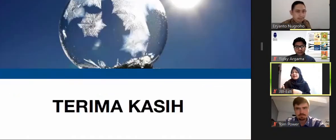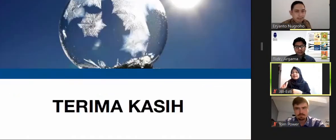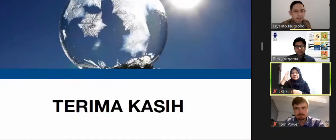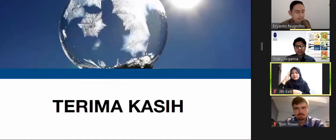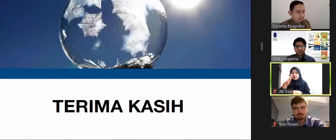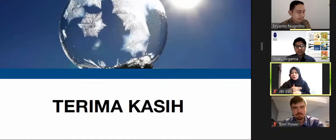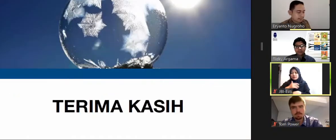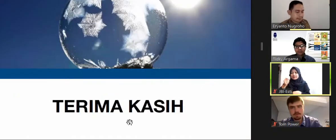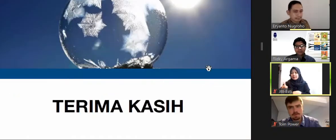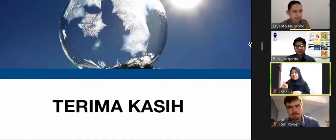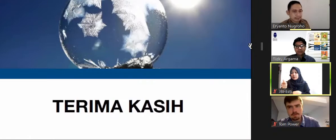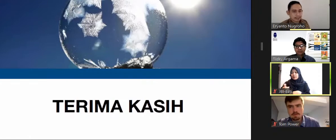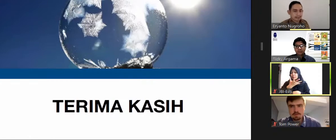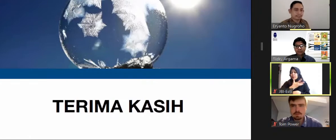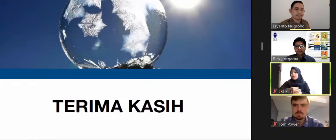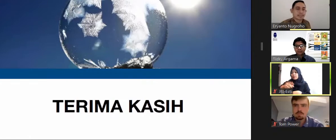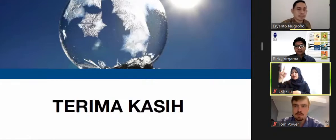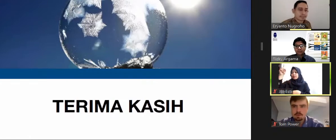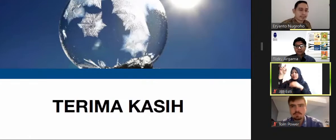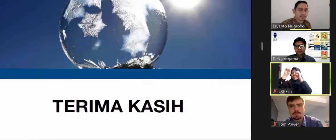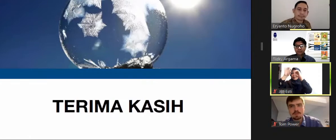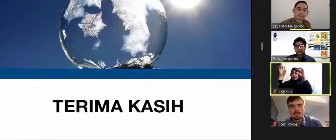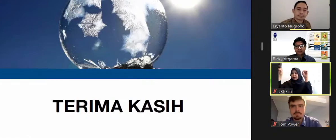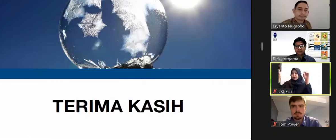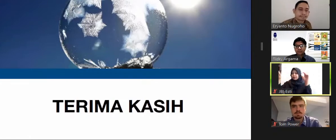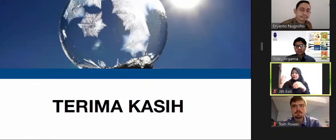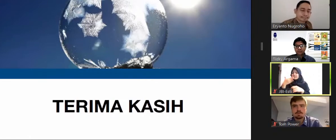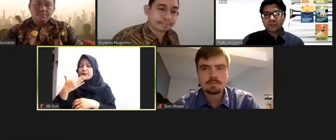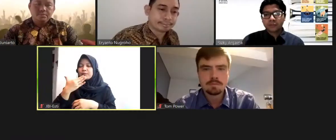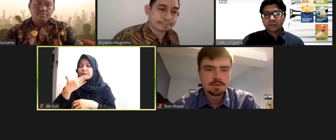Semoga bermanfaat. Selamat siang. Salam sehat.